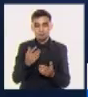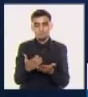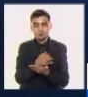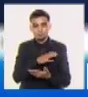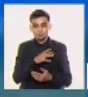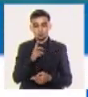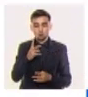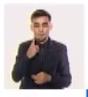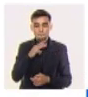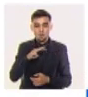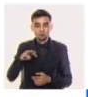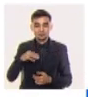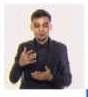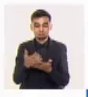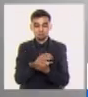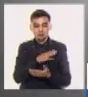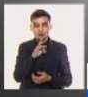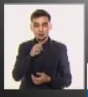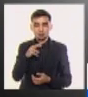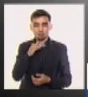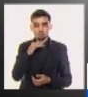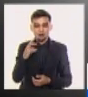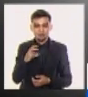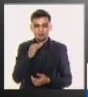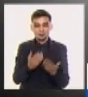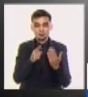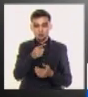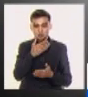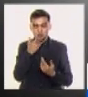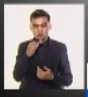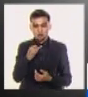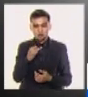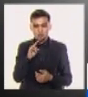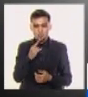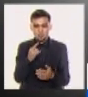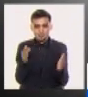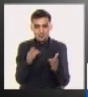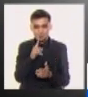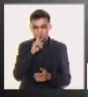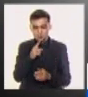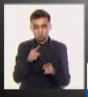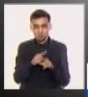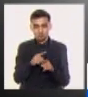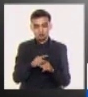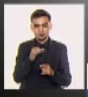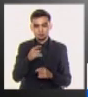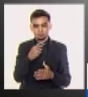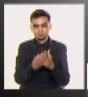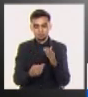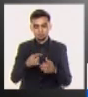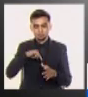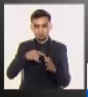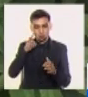победителей, получивших 1 000 000 тенге, Раджан Айдарбаев. Если бы не он, полуторагодовалый малыш в котонке Рогая мог утонуть в грибной